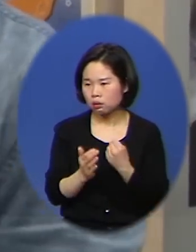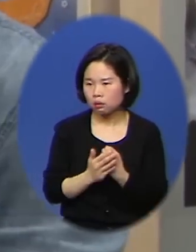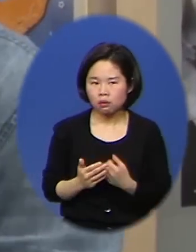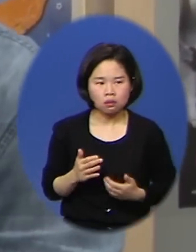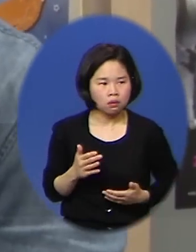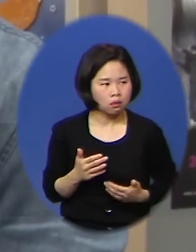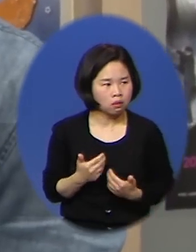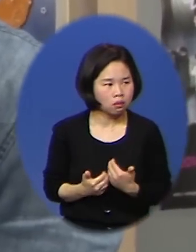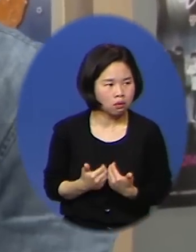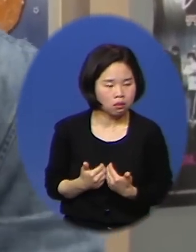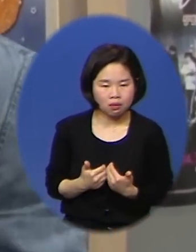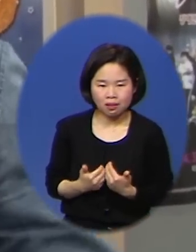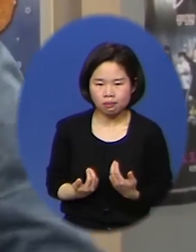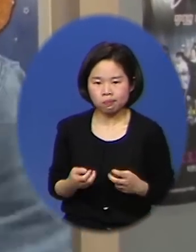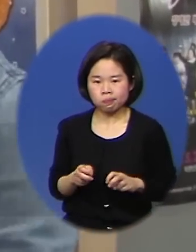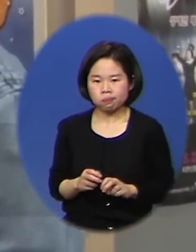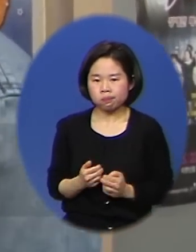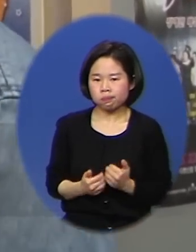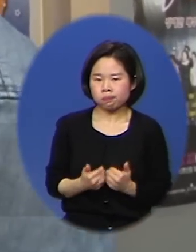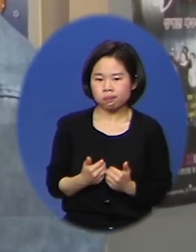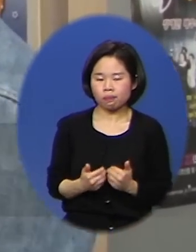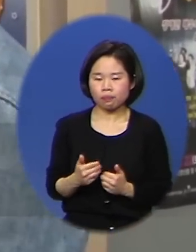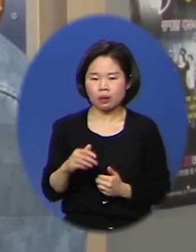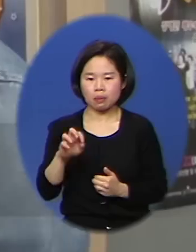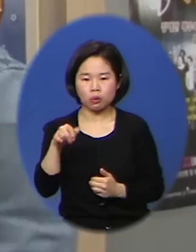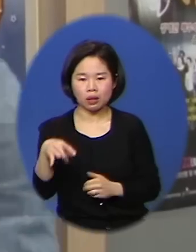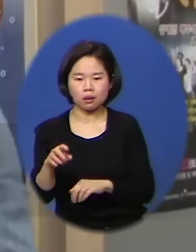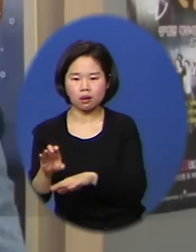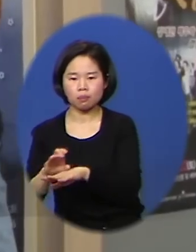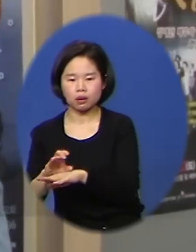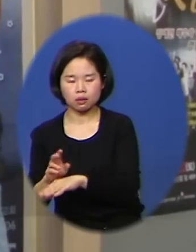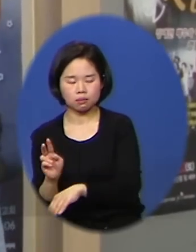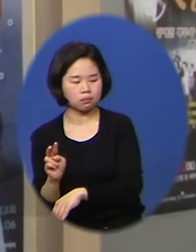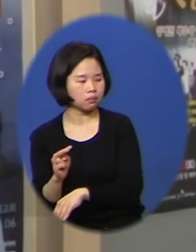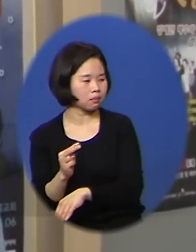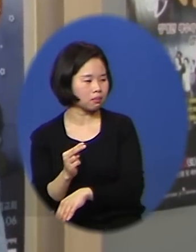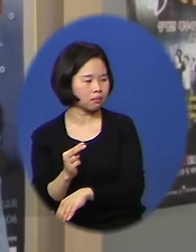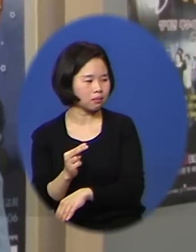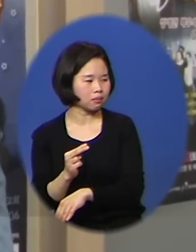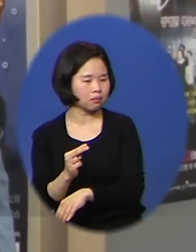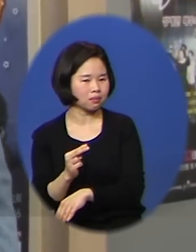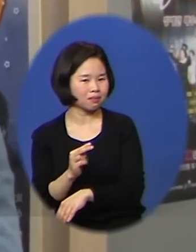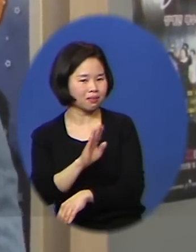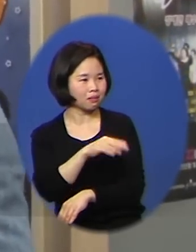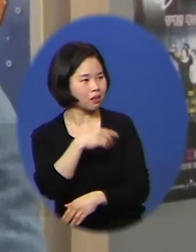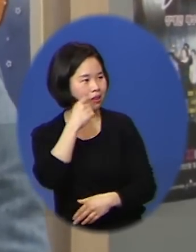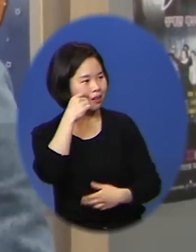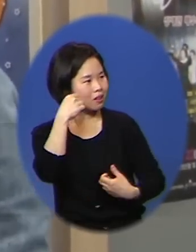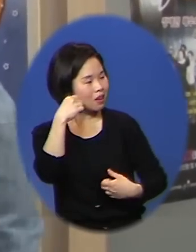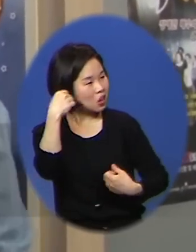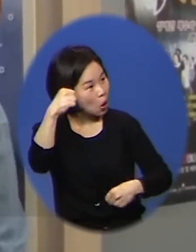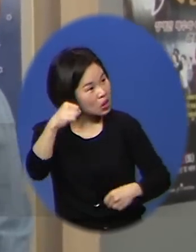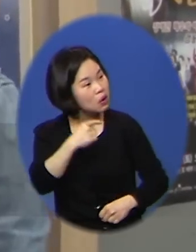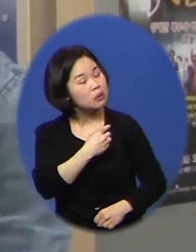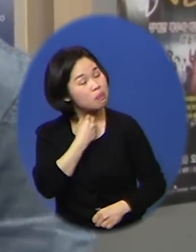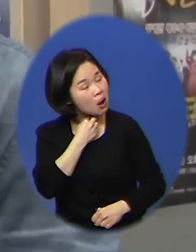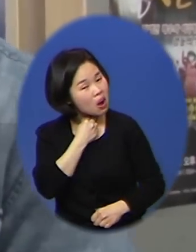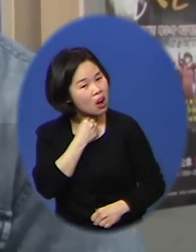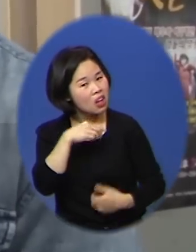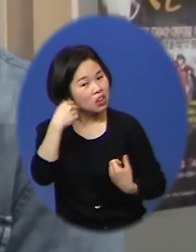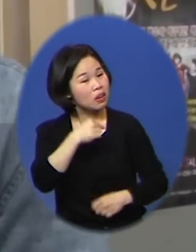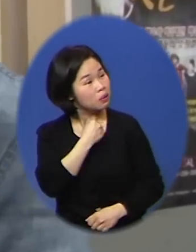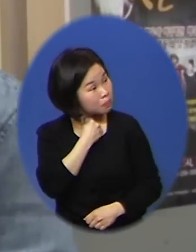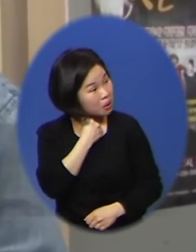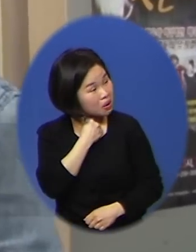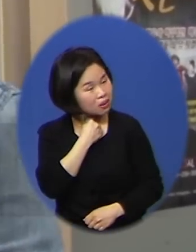여기 어색하게 이렇게 앉아있는데 민이 형이 컴퓨터를 하다가 싹 돌더니 저를 보면서 연기하고 싶니? 이러는 거예요. 그 인상이